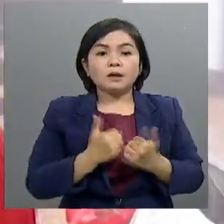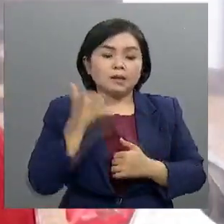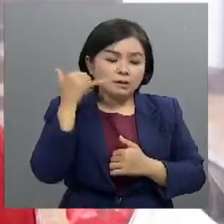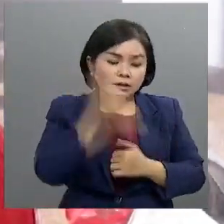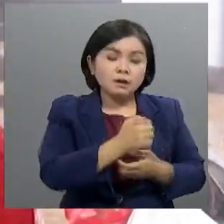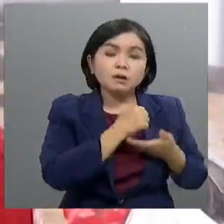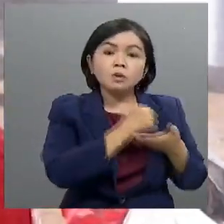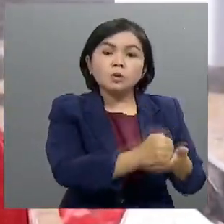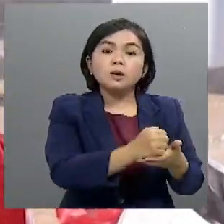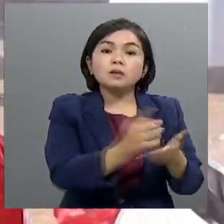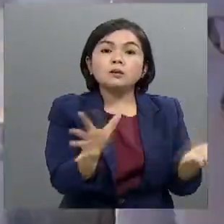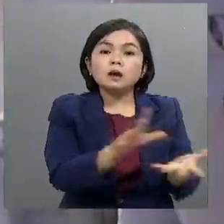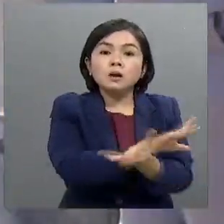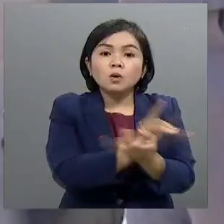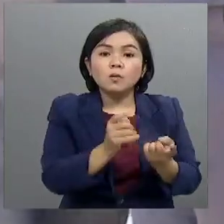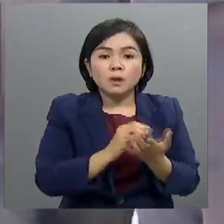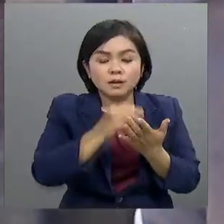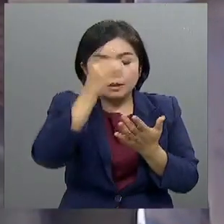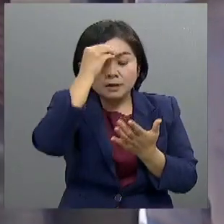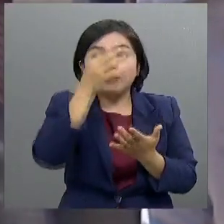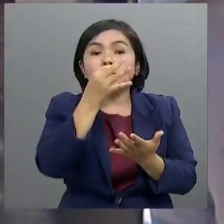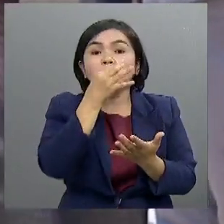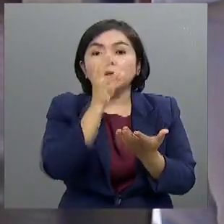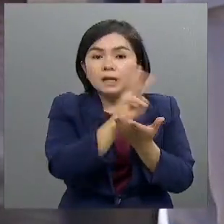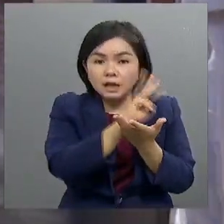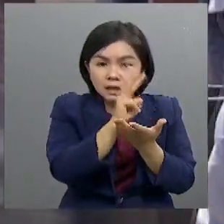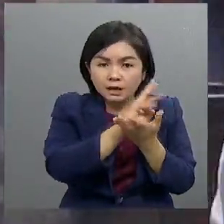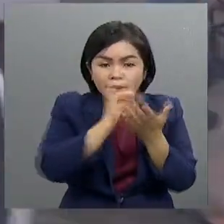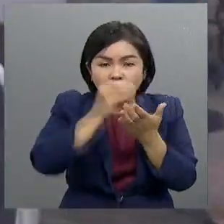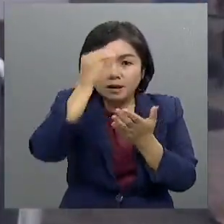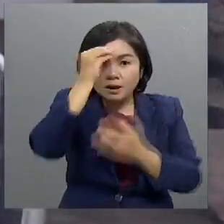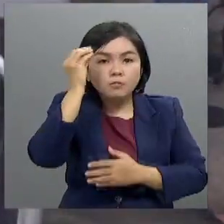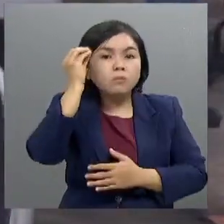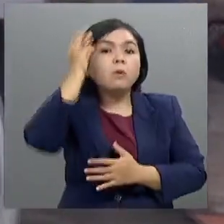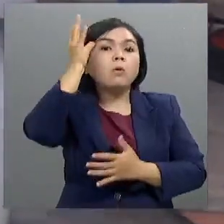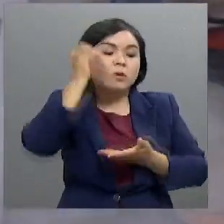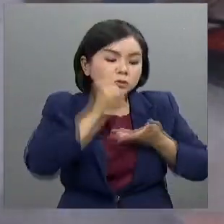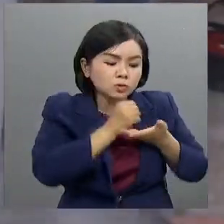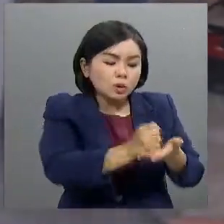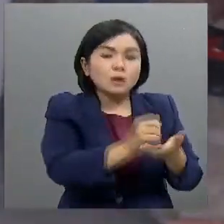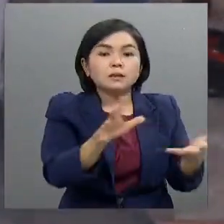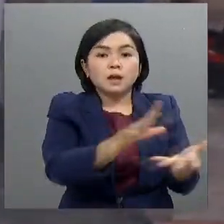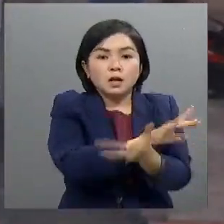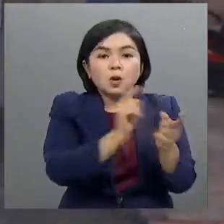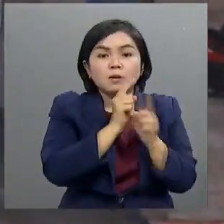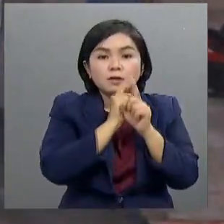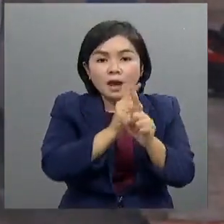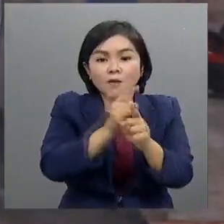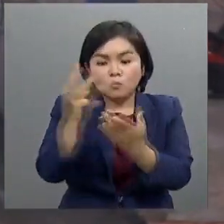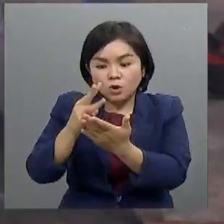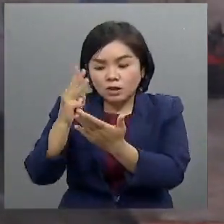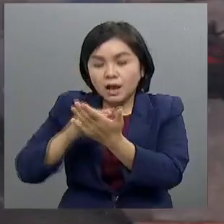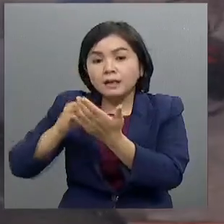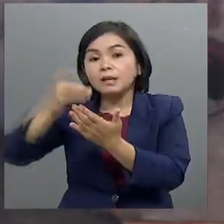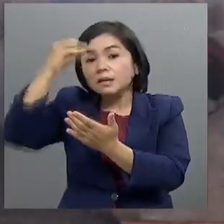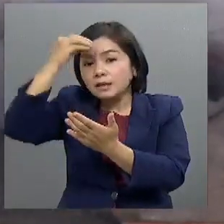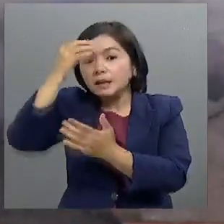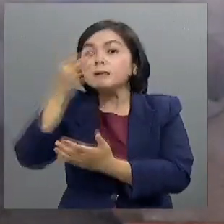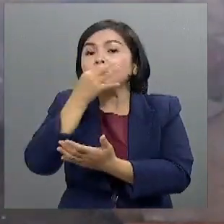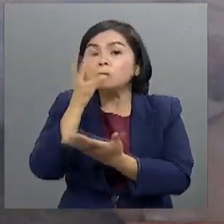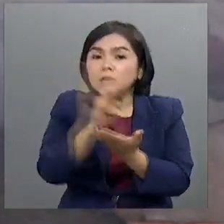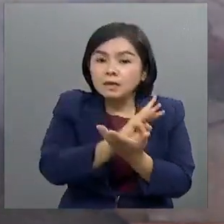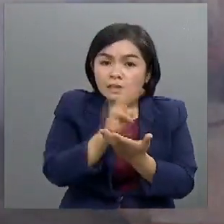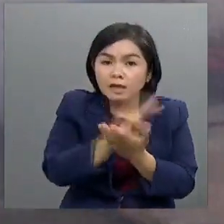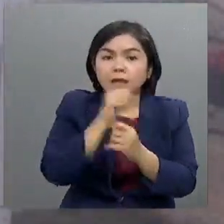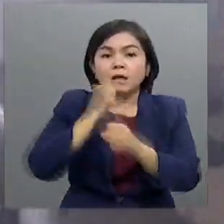ให้โรงเรียนอาชีวะและนำความรู้ที่เรียนมาช่วยเหลือสังคมตามสาขาวิชาชีพครับทั้งการซ่อมเครื่องจักรกลการเกษตร